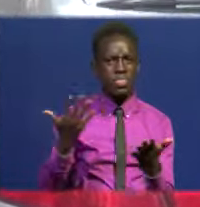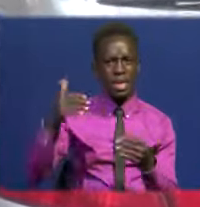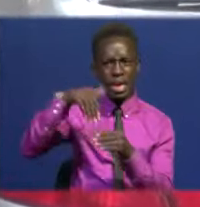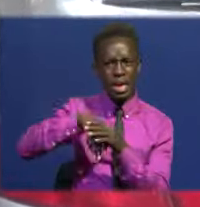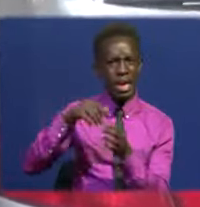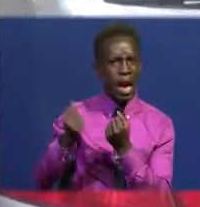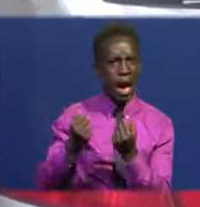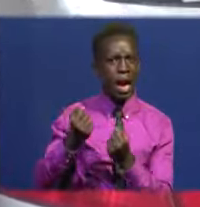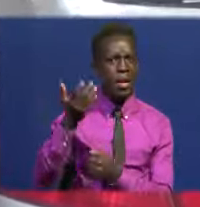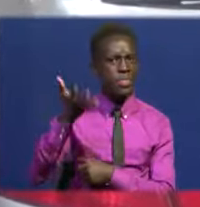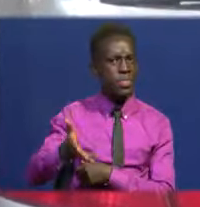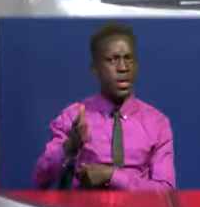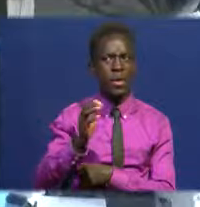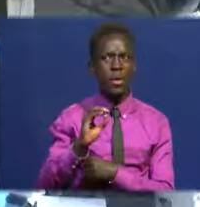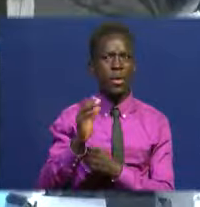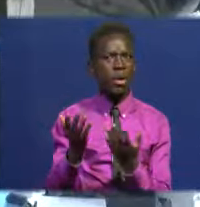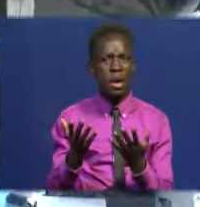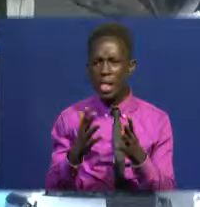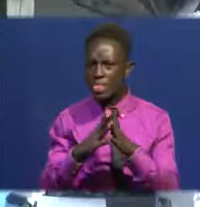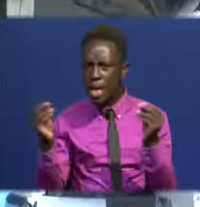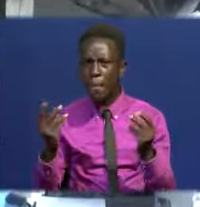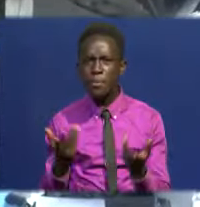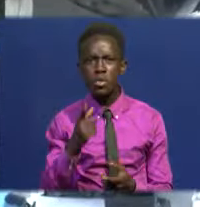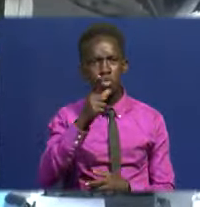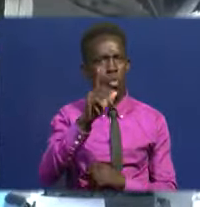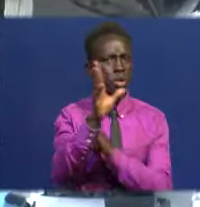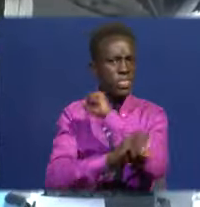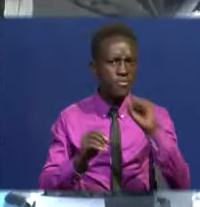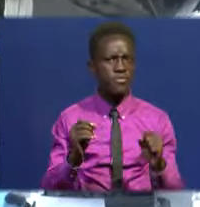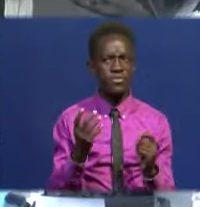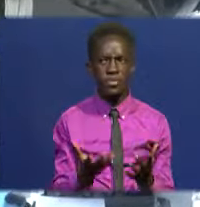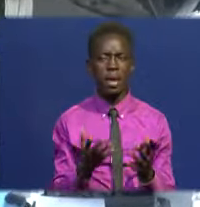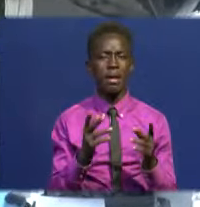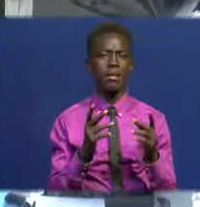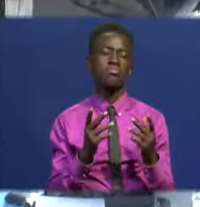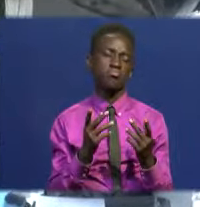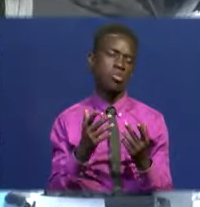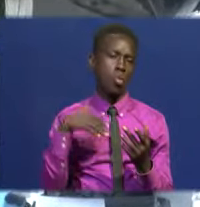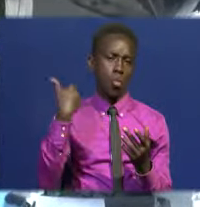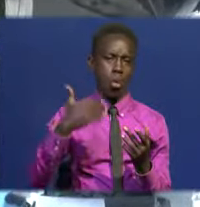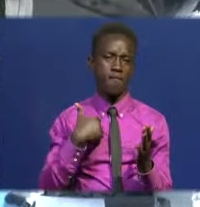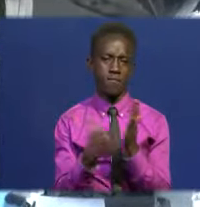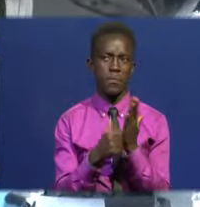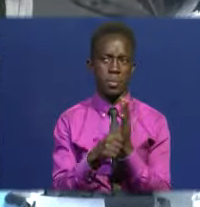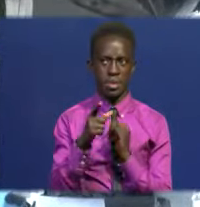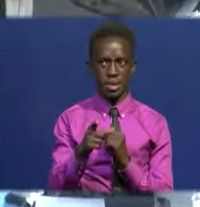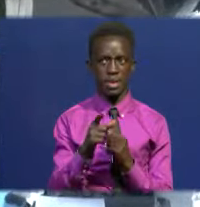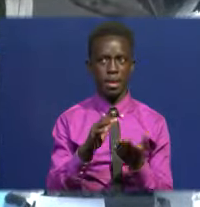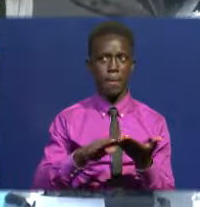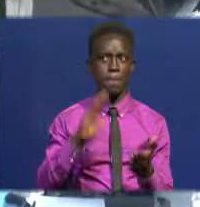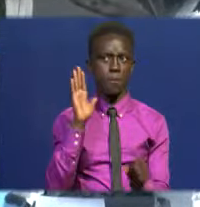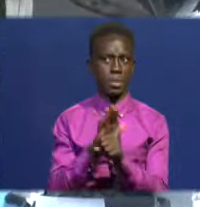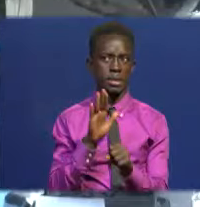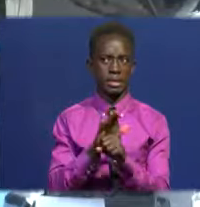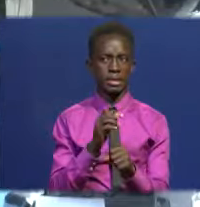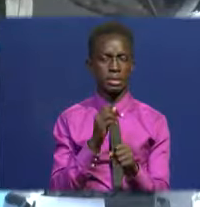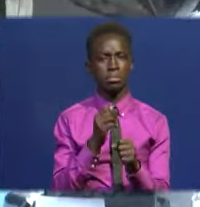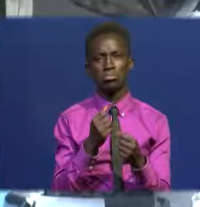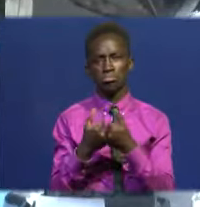gari. Umepeleka wapi, ulichukua ni nini? So hiyo ndio inakuwa challenges mingi, na labda